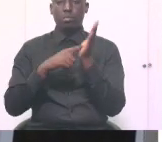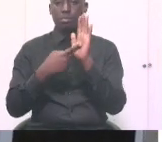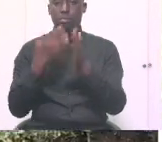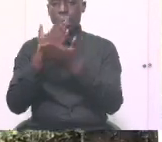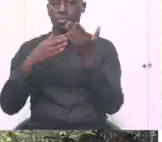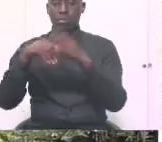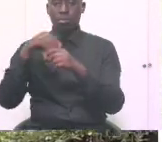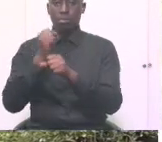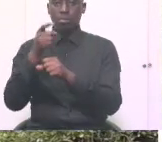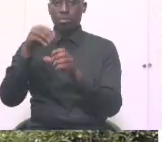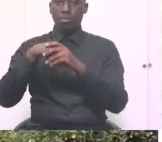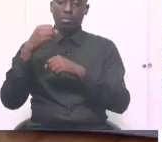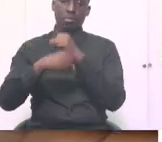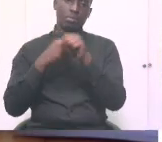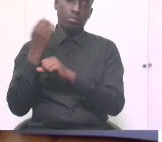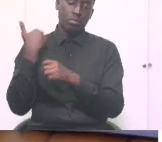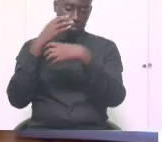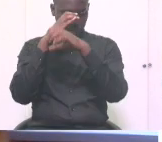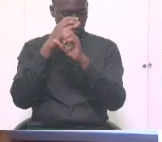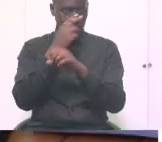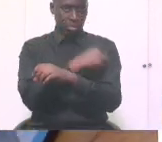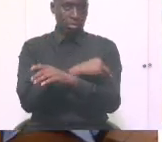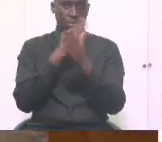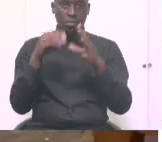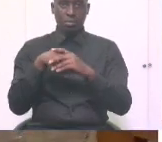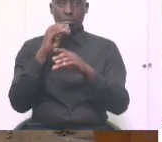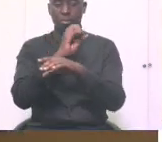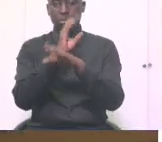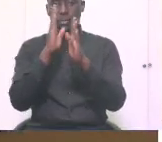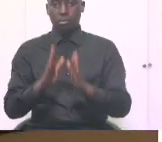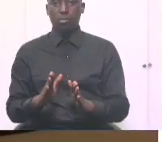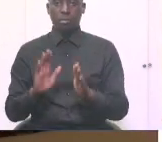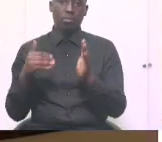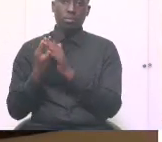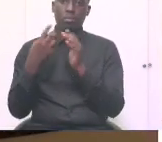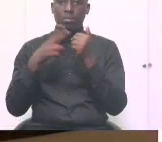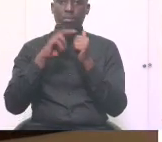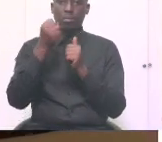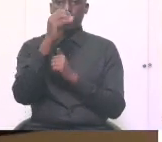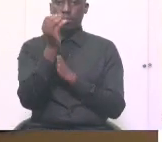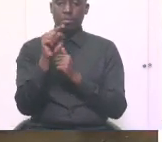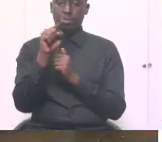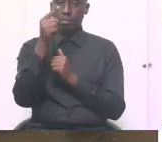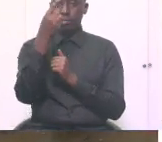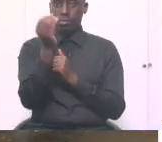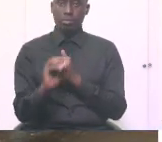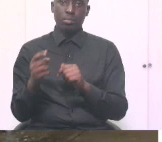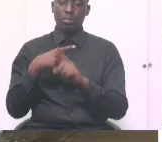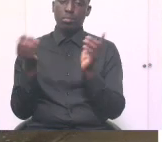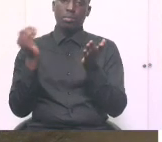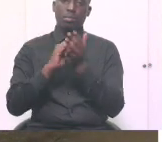gace bikoreramo mu mwaka ushize gupimisha inda kwa muganga bigizwemo uruhare n'abajyanama b'ubuzima byari kuri 75% n'igice kimwe ku ijana. Icyakora